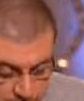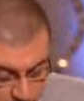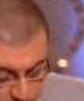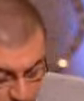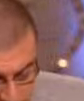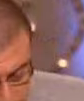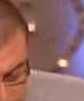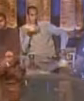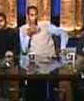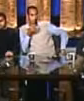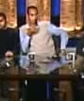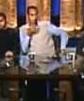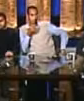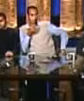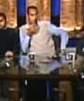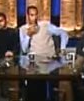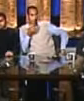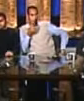الاستوديو.